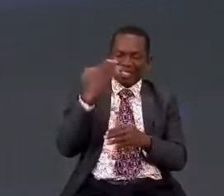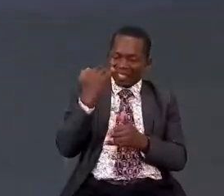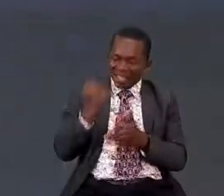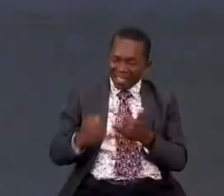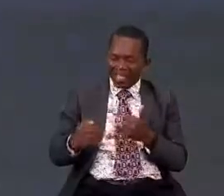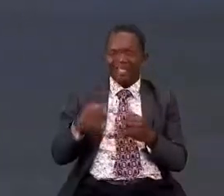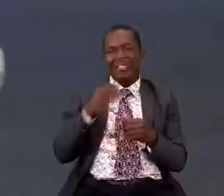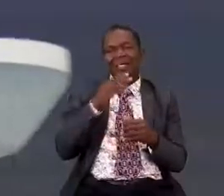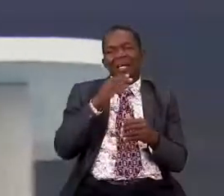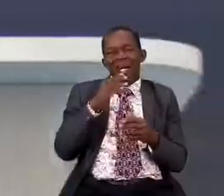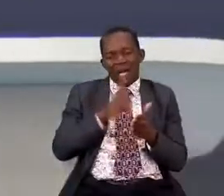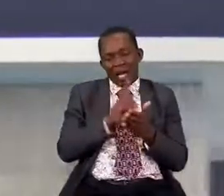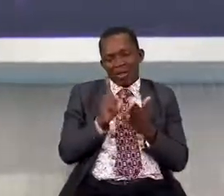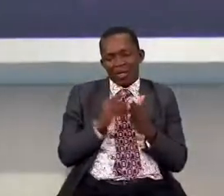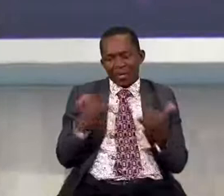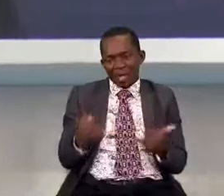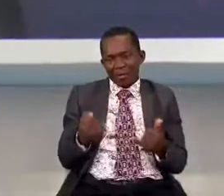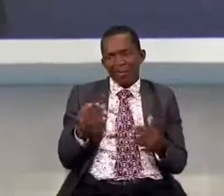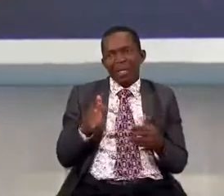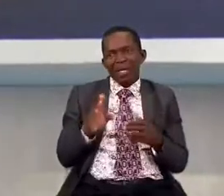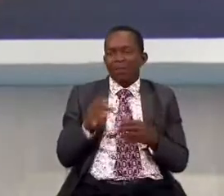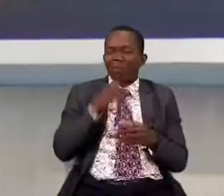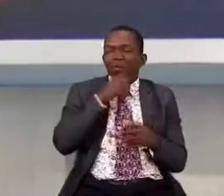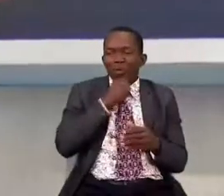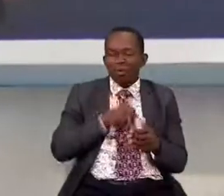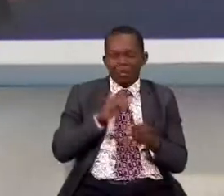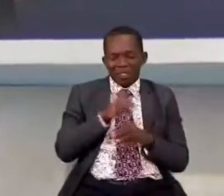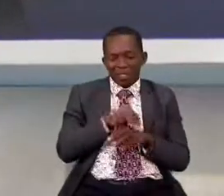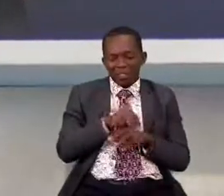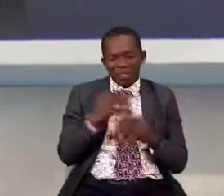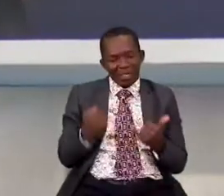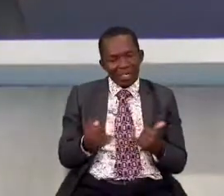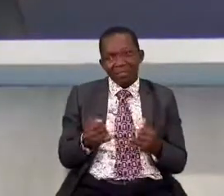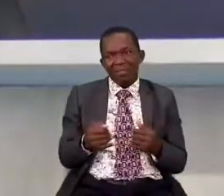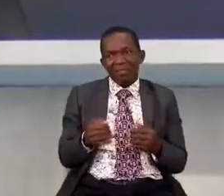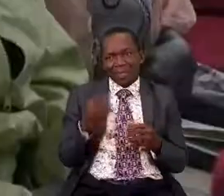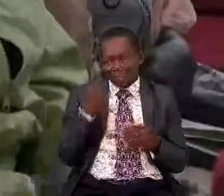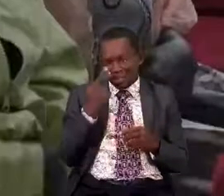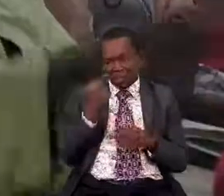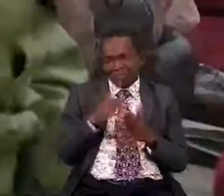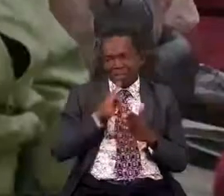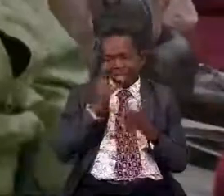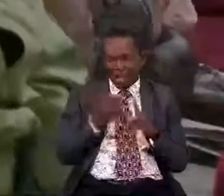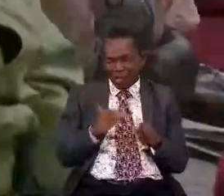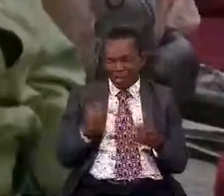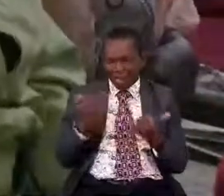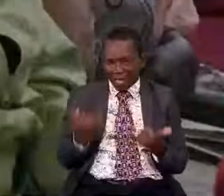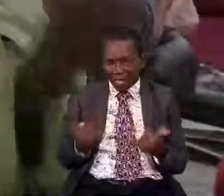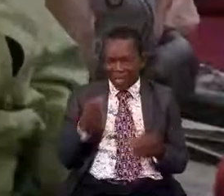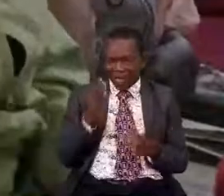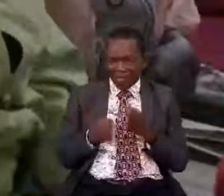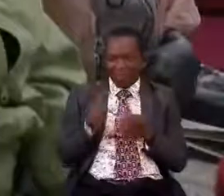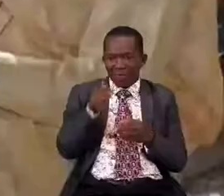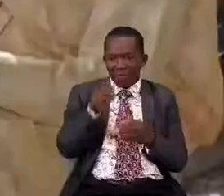comme ça maintenant. Voyez ce qui se passe maintenant. Si tu peux seulement croire que Dieu est capable, il fera l'incroyable dans ta